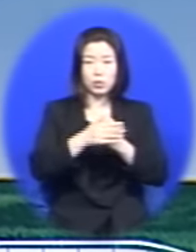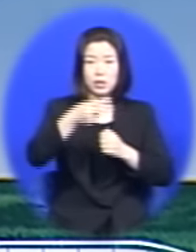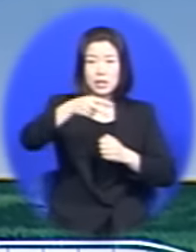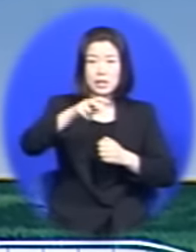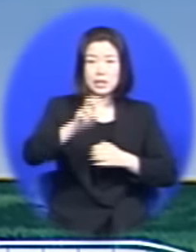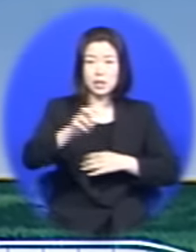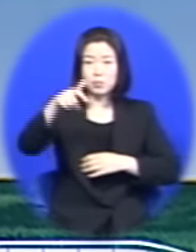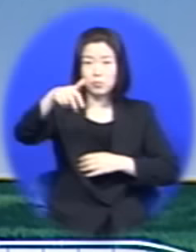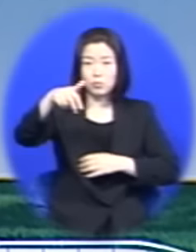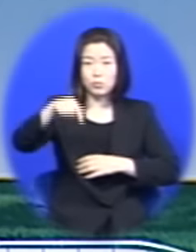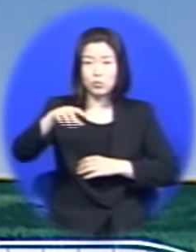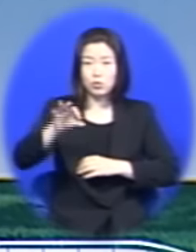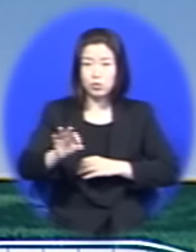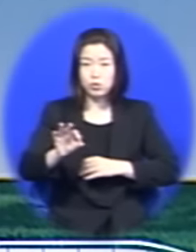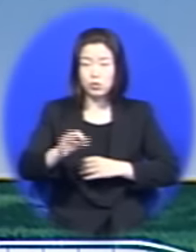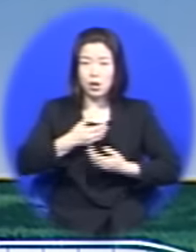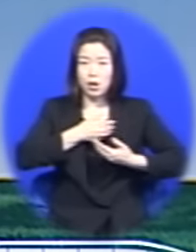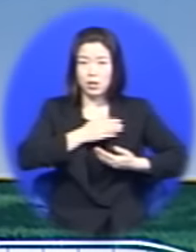심쿵하신 분